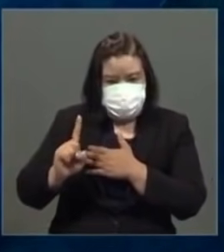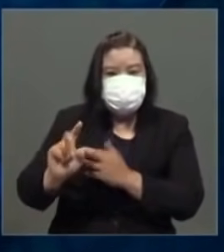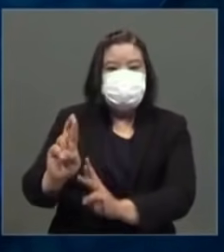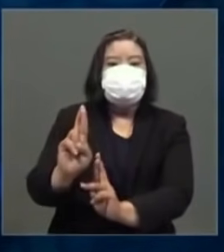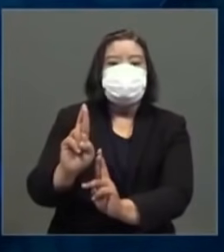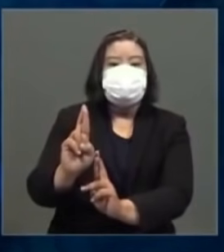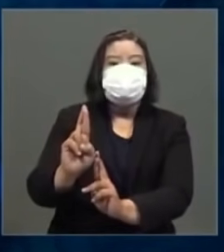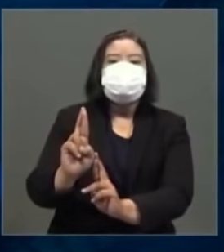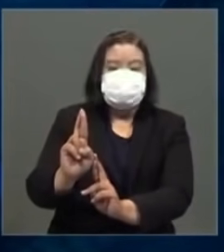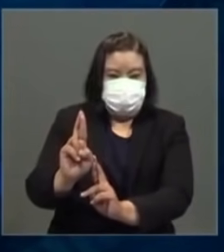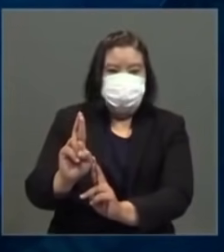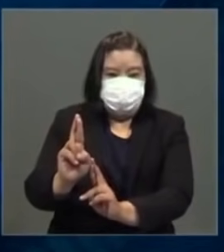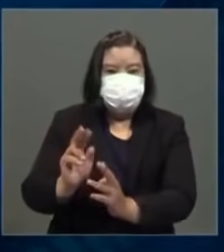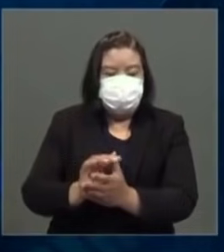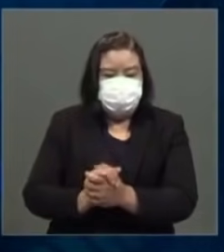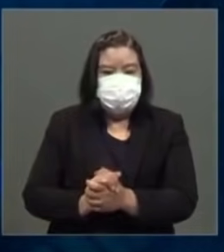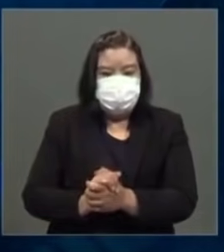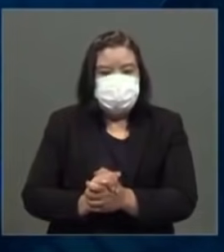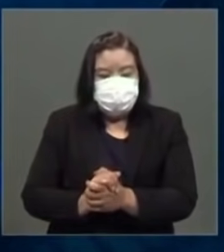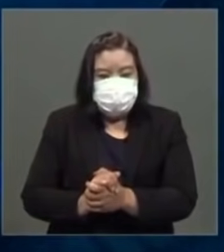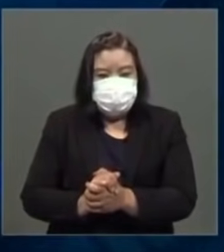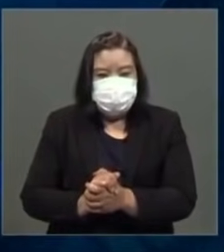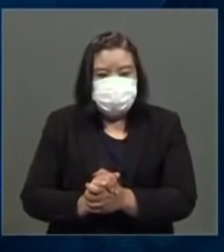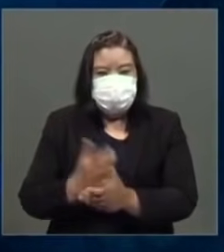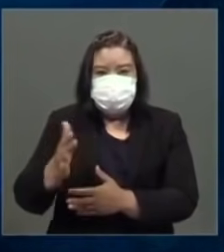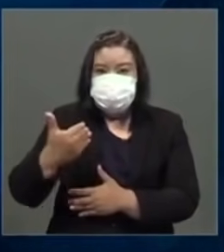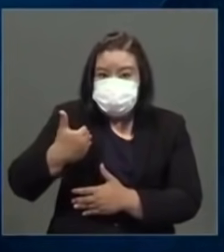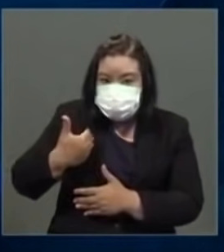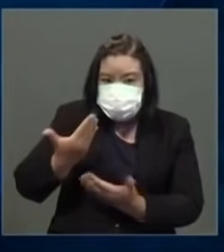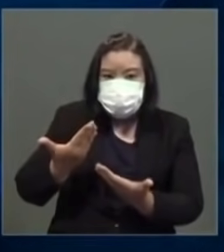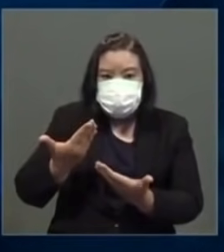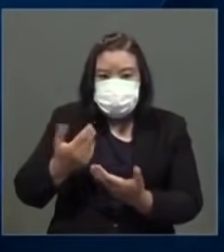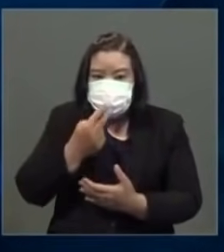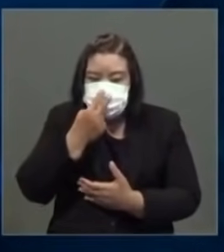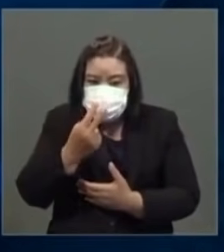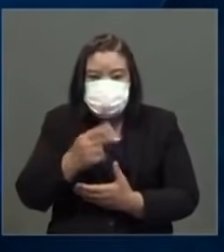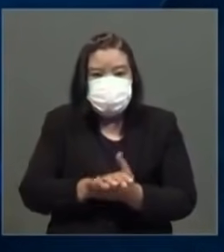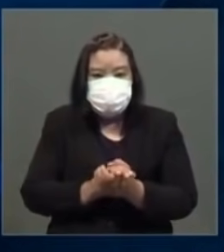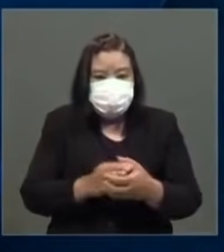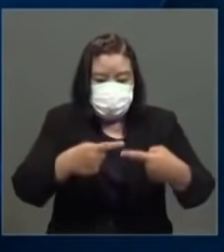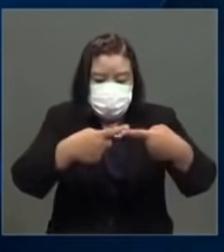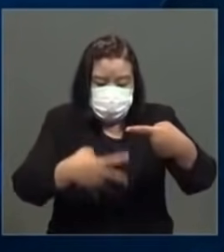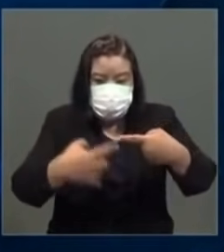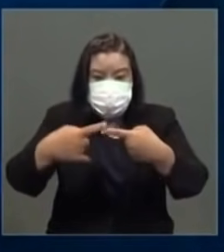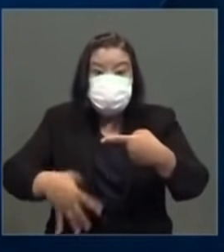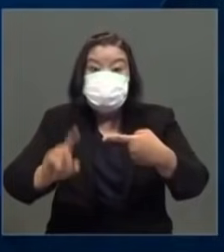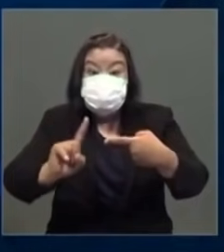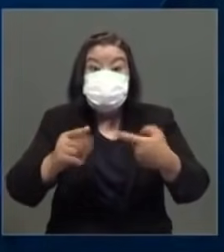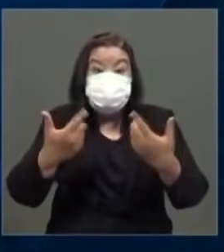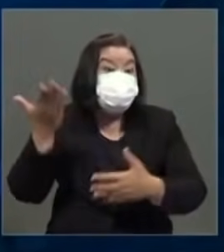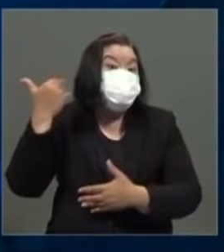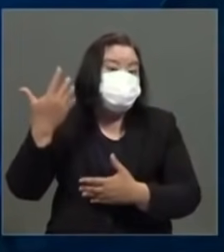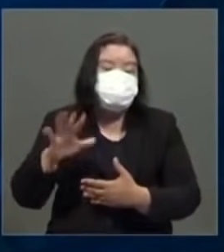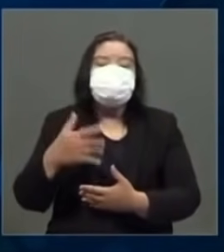สูงสุดขึ้นมานะครับส่วนอื่นๆก็จะเป็นปรากฏการณ์ที่เราได้เคยนำเสนอแล้วขออนุญาตผ่านไปโดยเร็